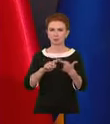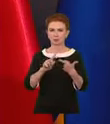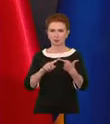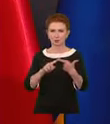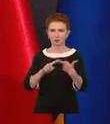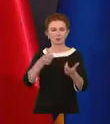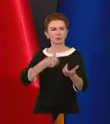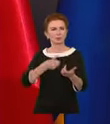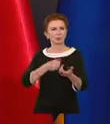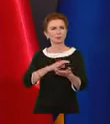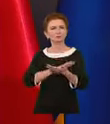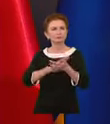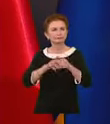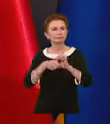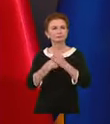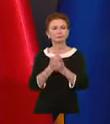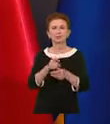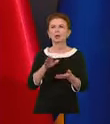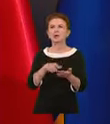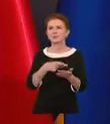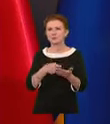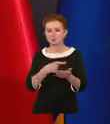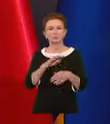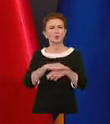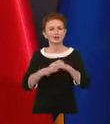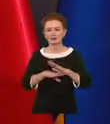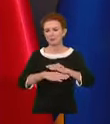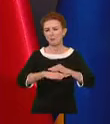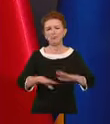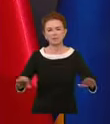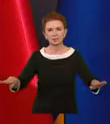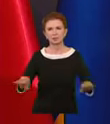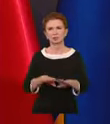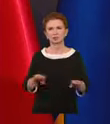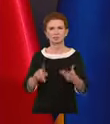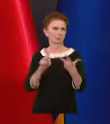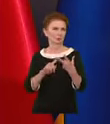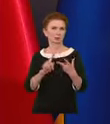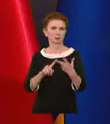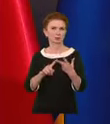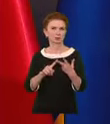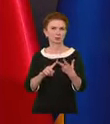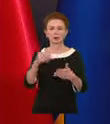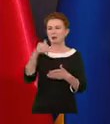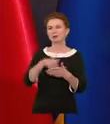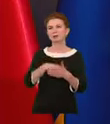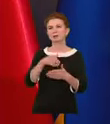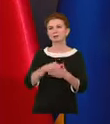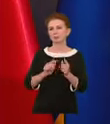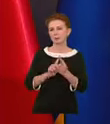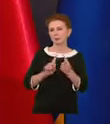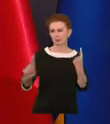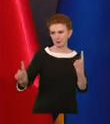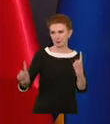dezynfekować możliwie często powierzchnię, ręce. Po trzecie, zachowywać